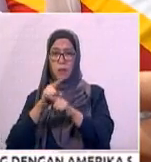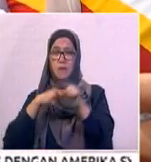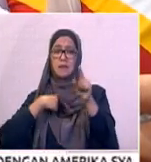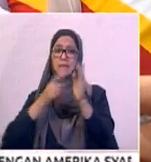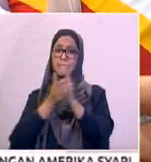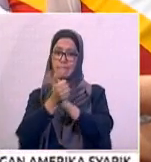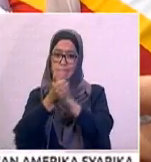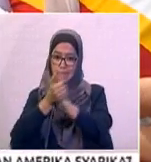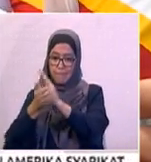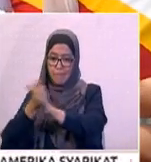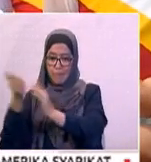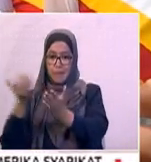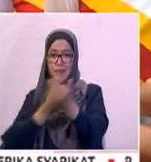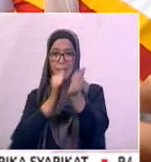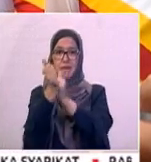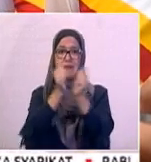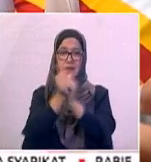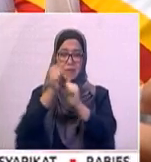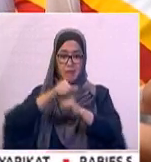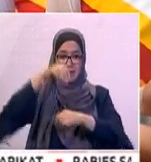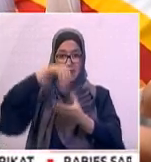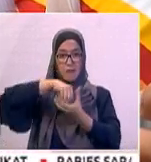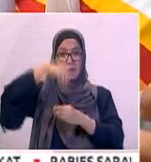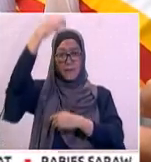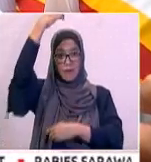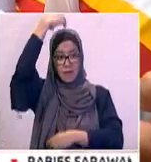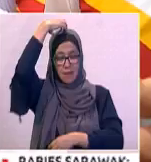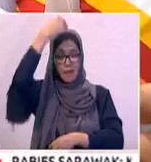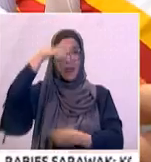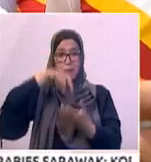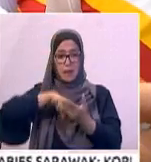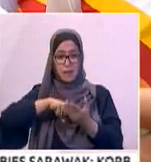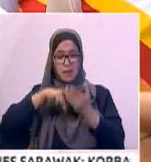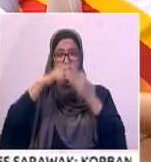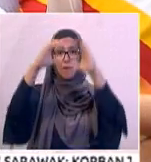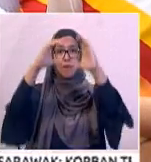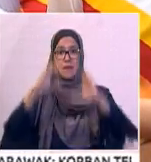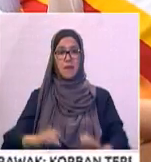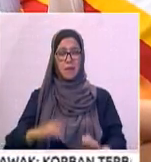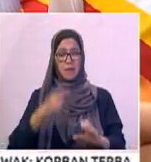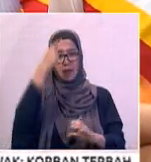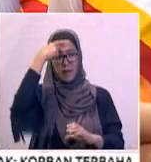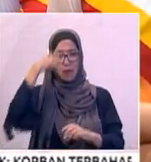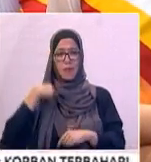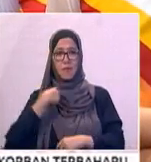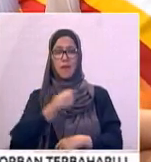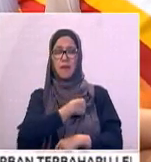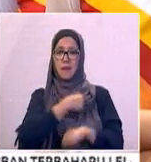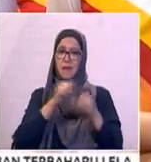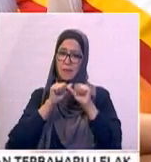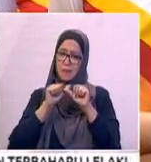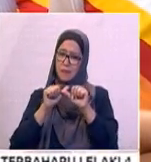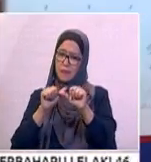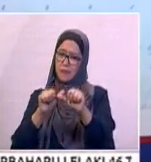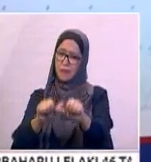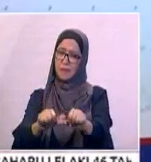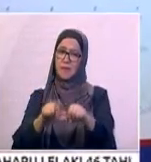Selangor. Dan ini antara formula kita untuk mengekalkan diri antara kuasa sukan di Negeri